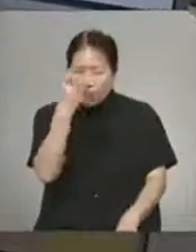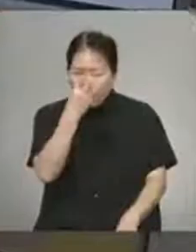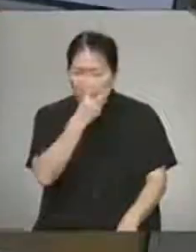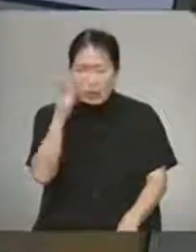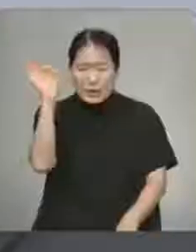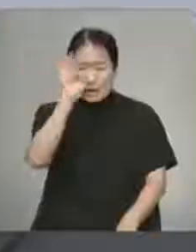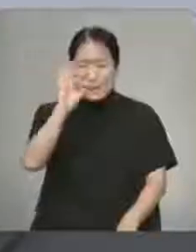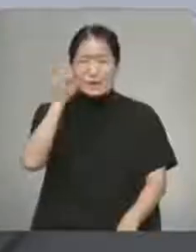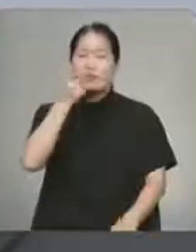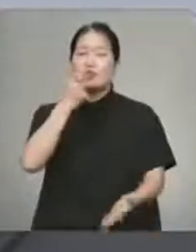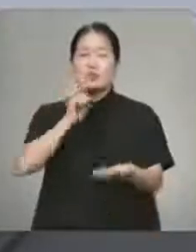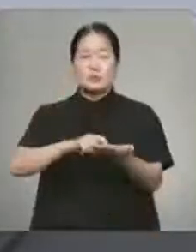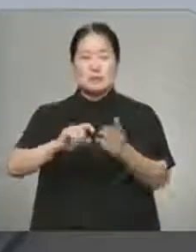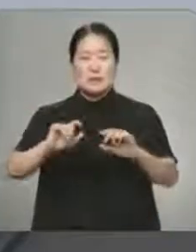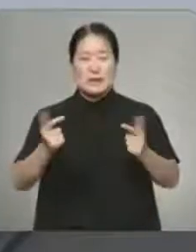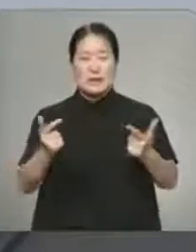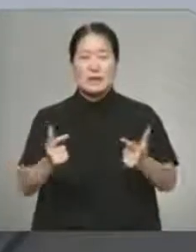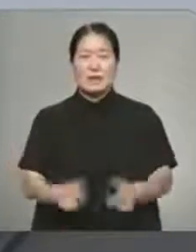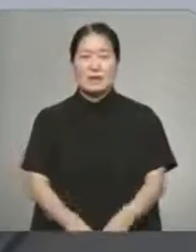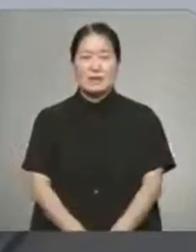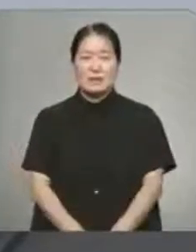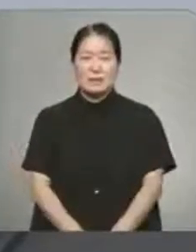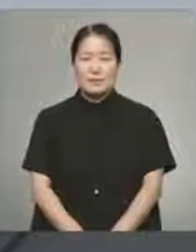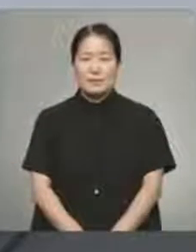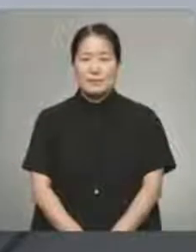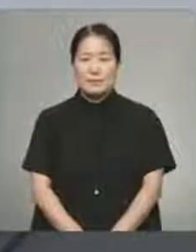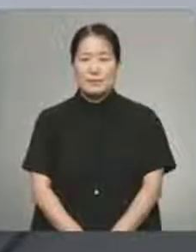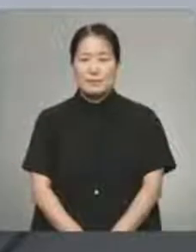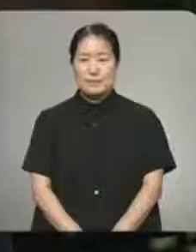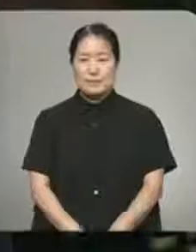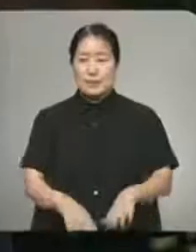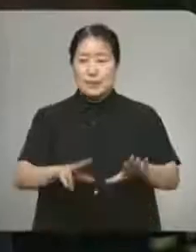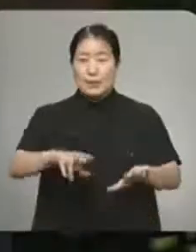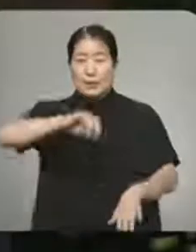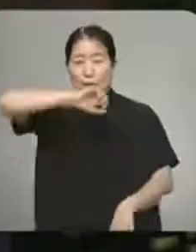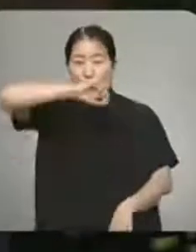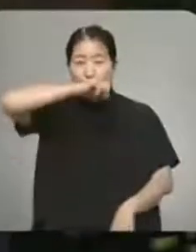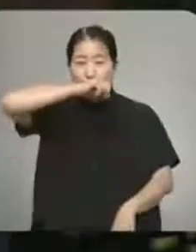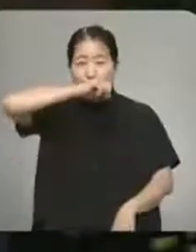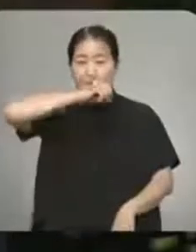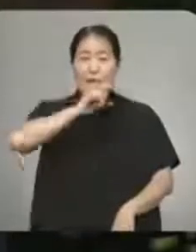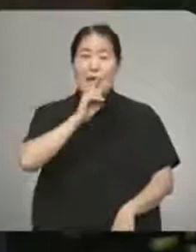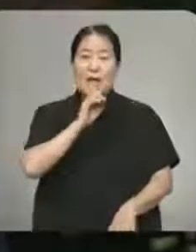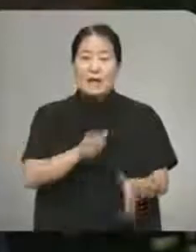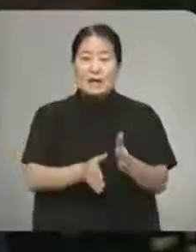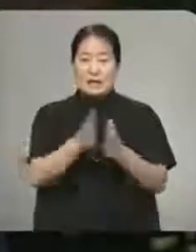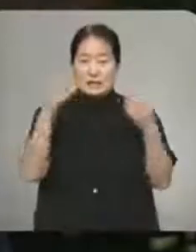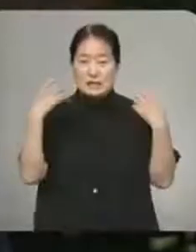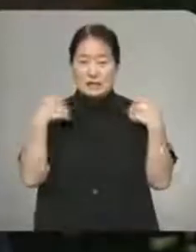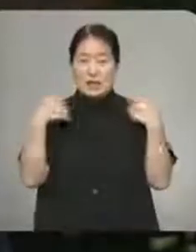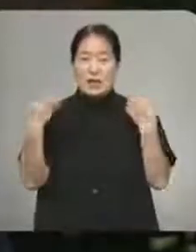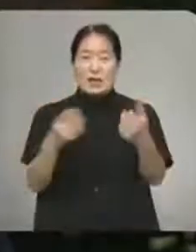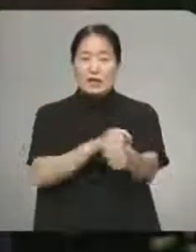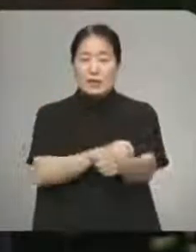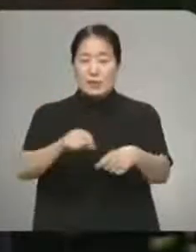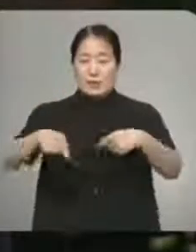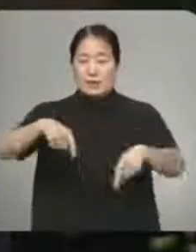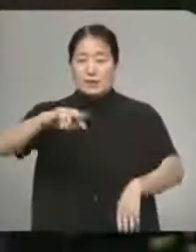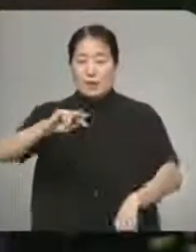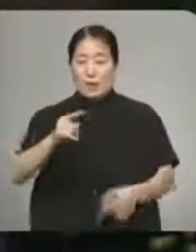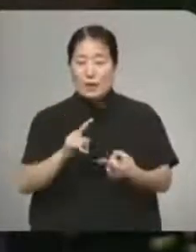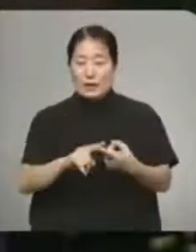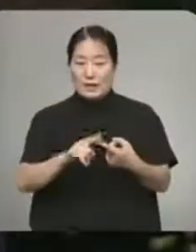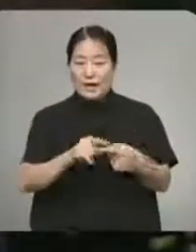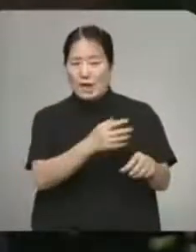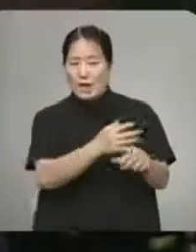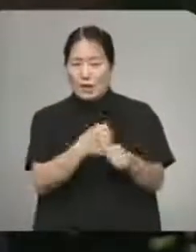하기가 쉽지 않다 는 우려가 나옵니다 이번 예산안에 강릉 씨가 강원 특별자치도 에 대한 용역비